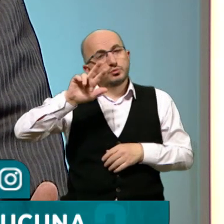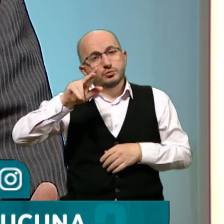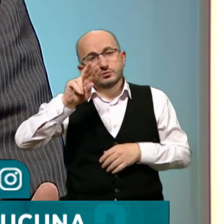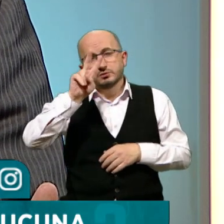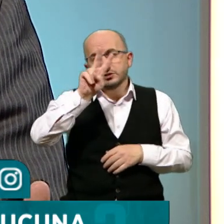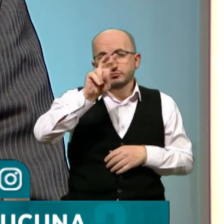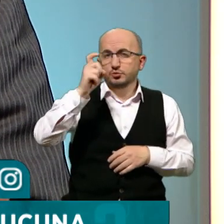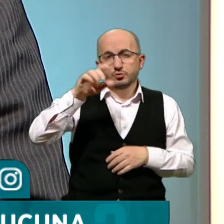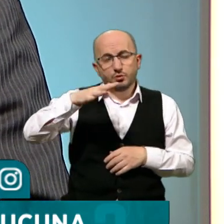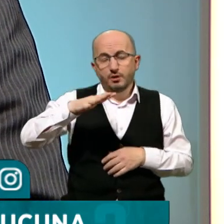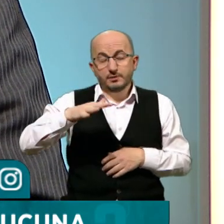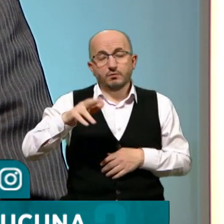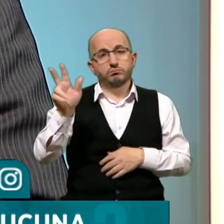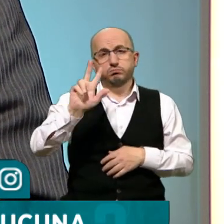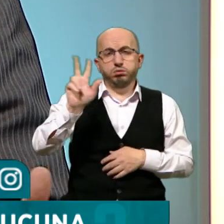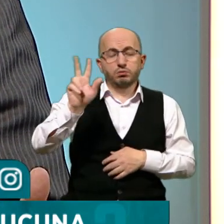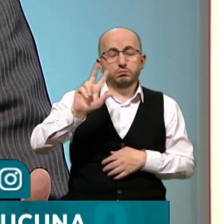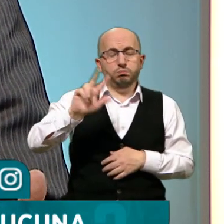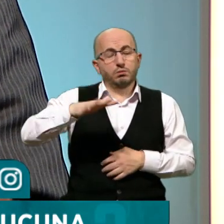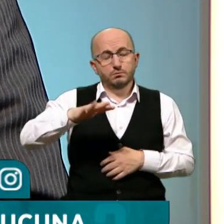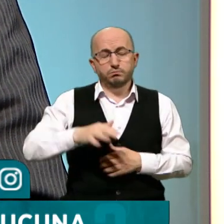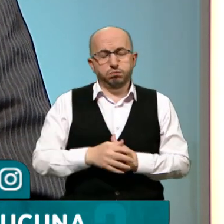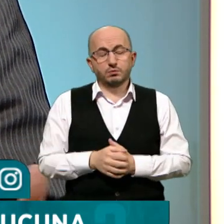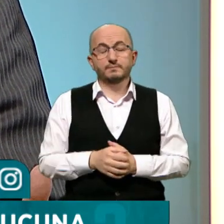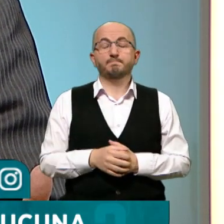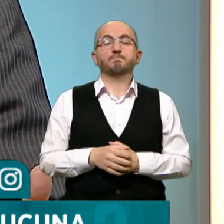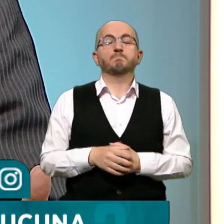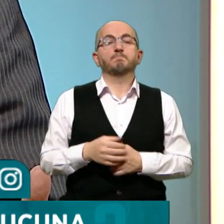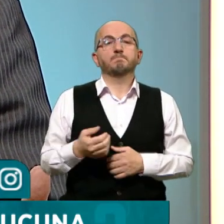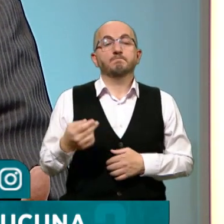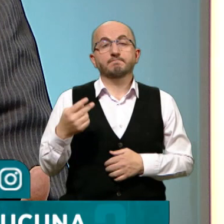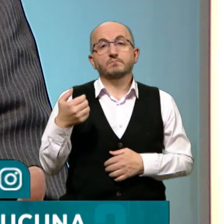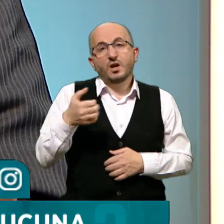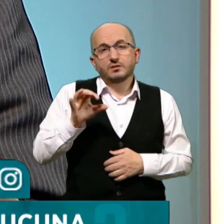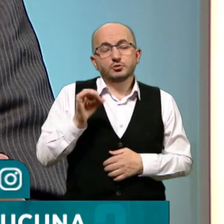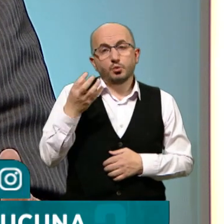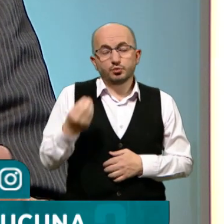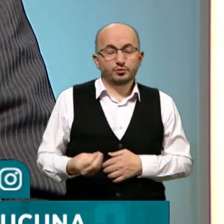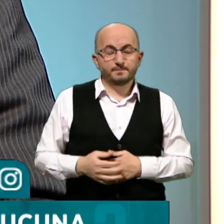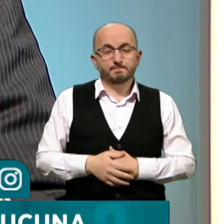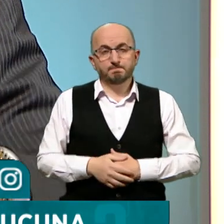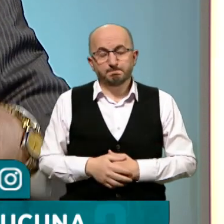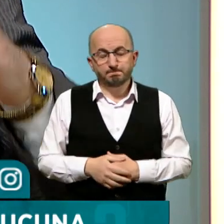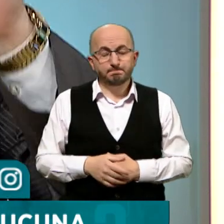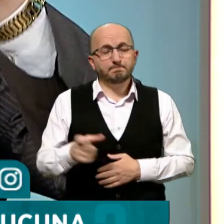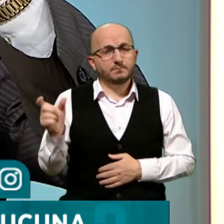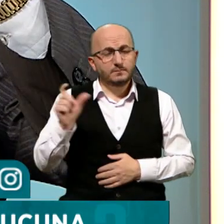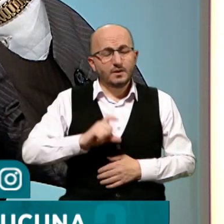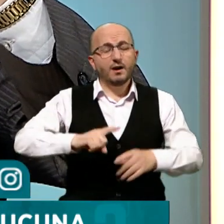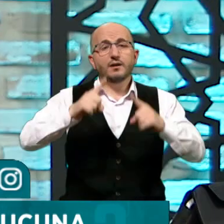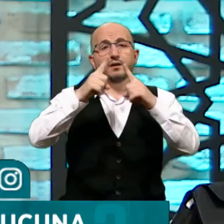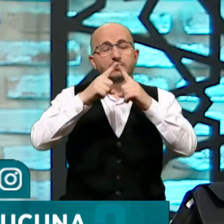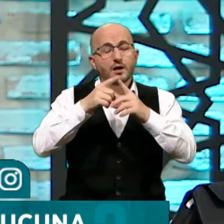çünkü 29 çekiyor bazen 30 çekiyor Ve ikisi de 30 çeken 60 olur Evet aynı hesabı